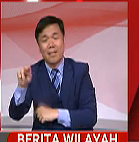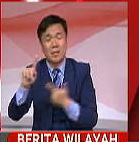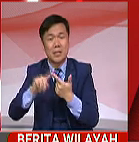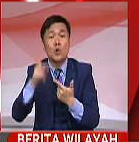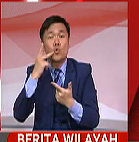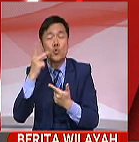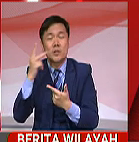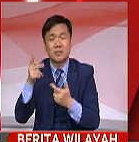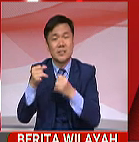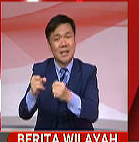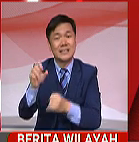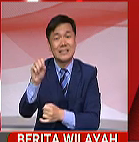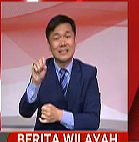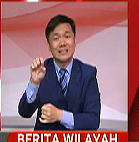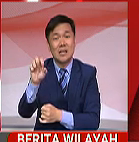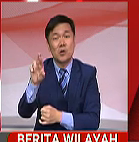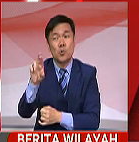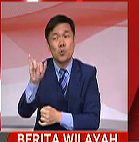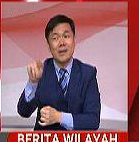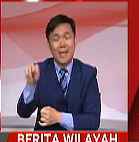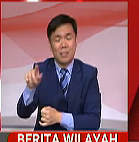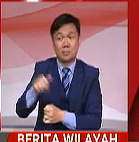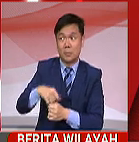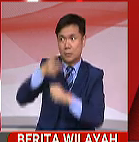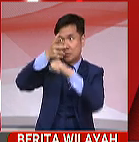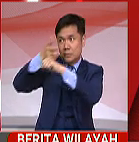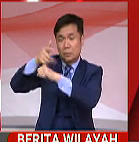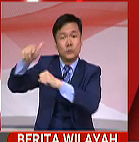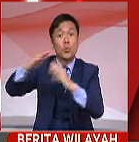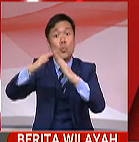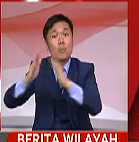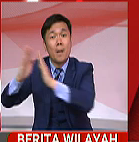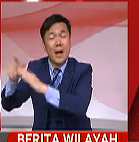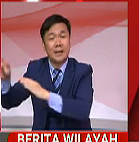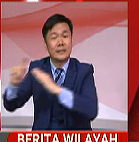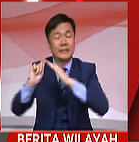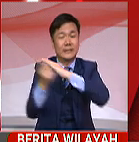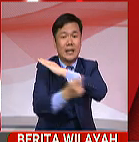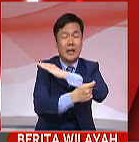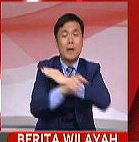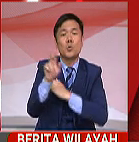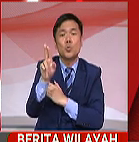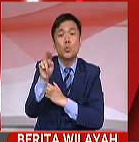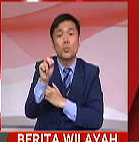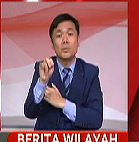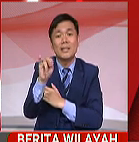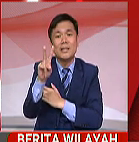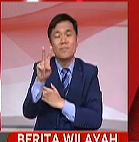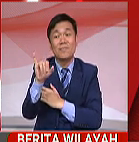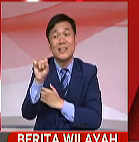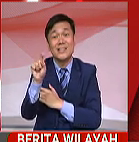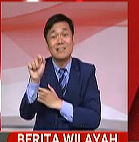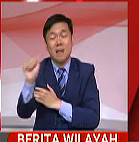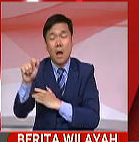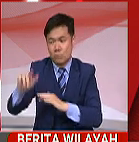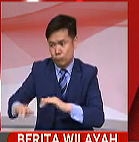dinaiki air. Tinjauan RTM mendapati kawasan perumahan dan rumah-rumah kedai di Taman Perumahan Univista turut terjejas akibat air